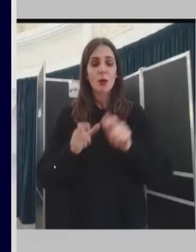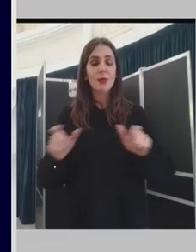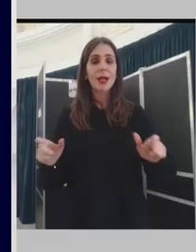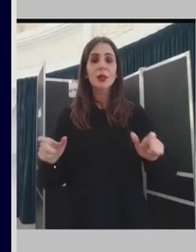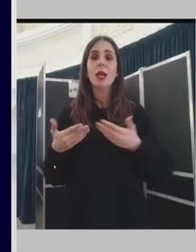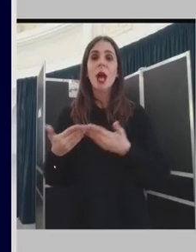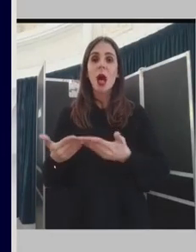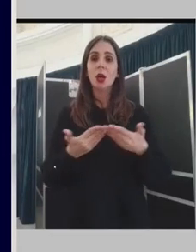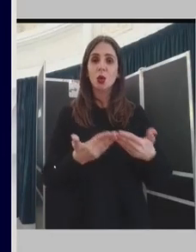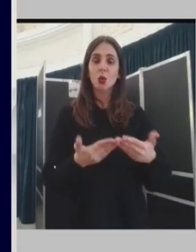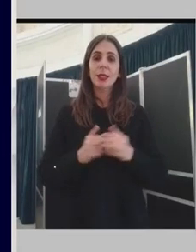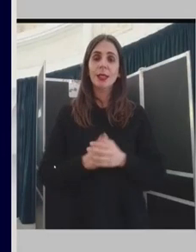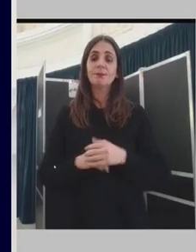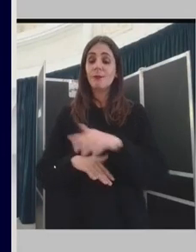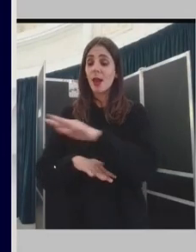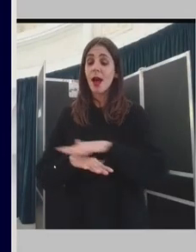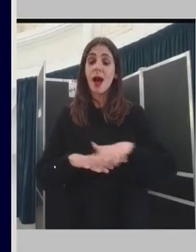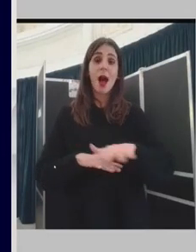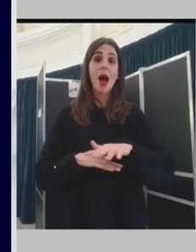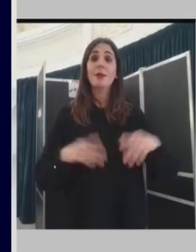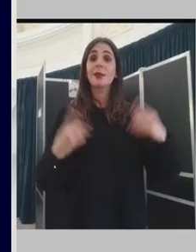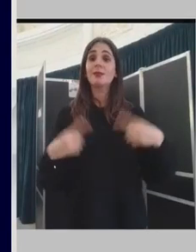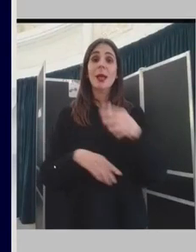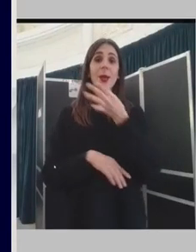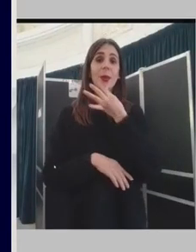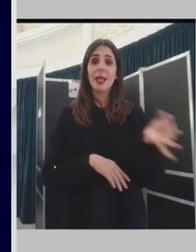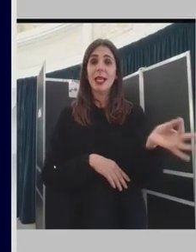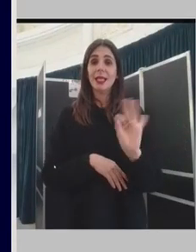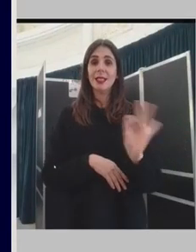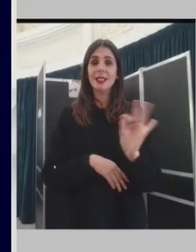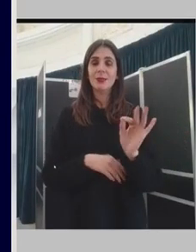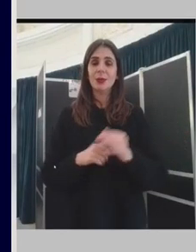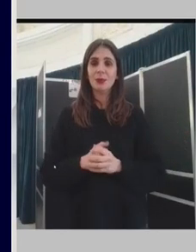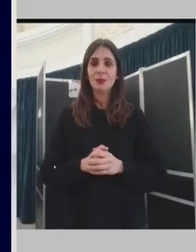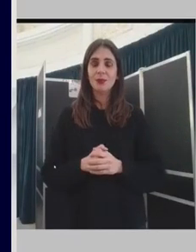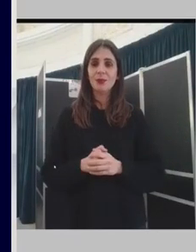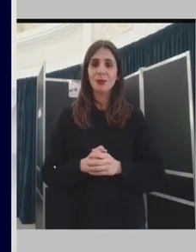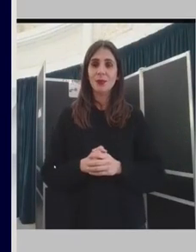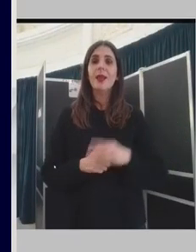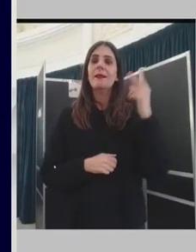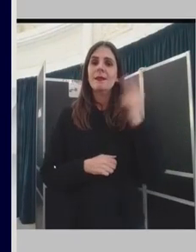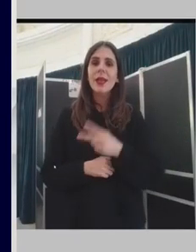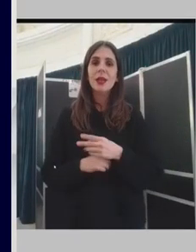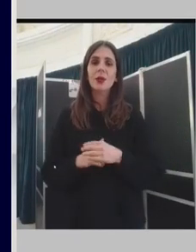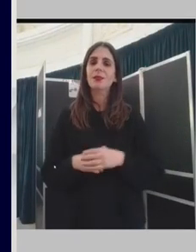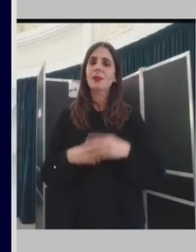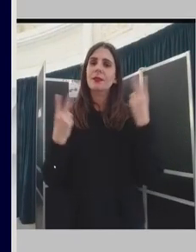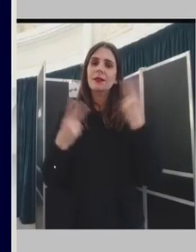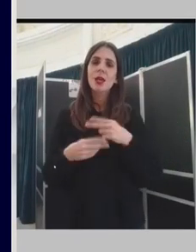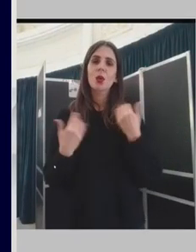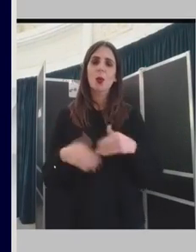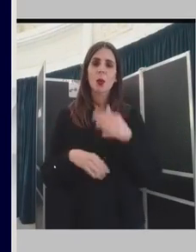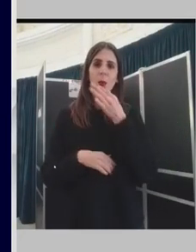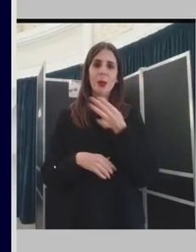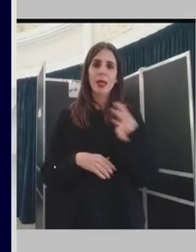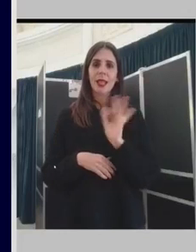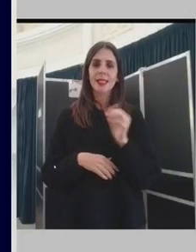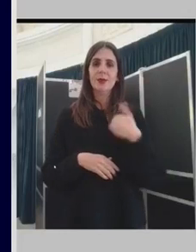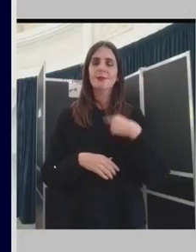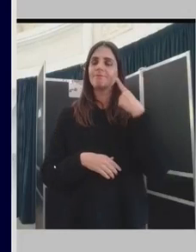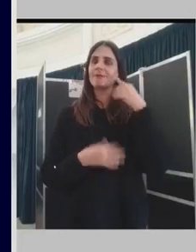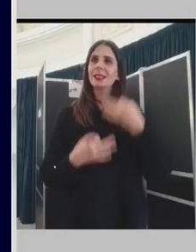tanti ambiti è una cosa bellissima, e ogni seme, ogni cosa che si possa seminare veramente sicuramente porterà frutto. E